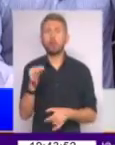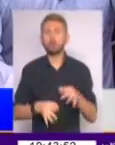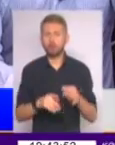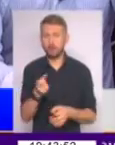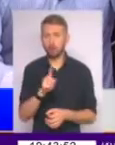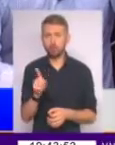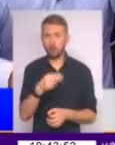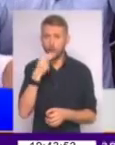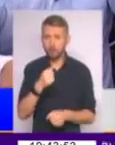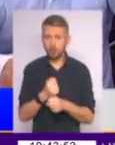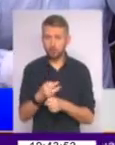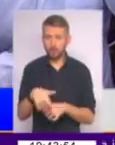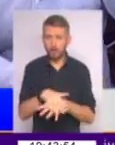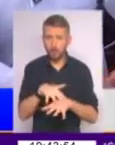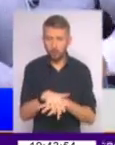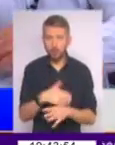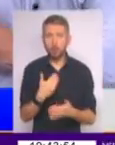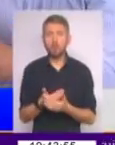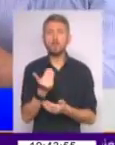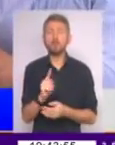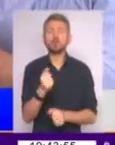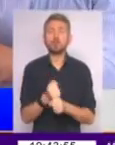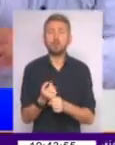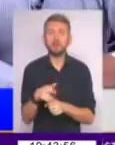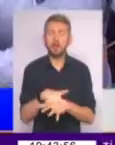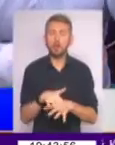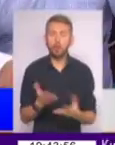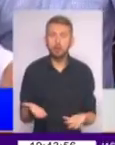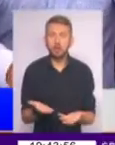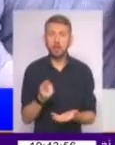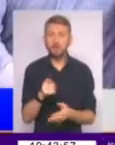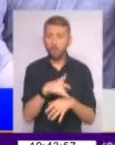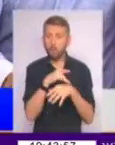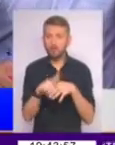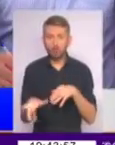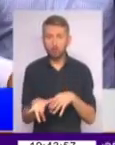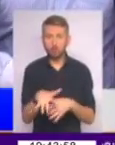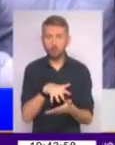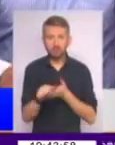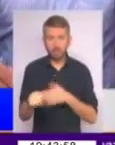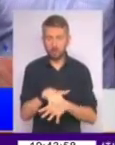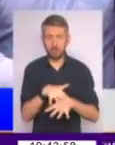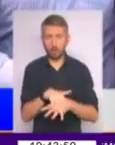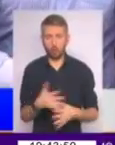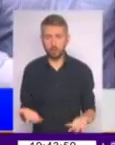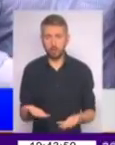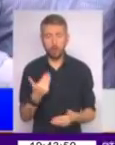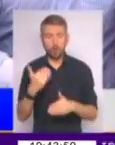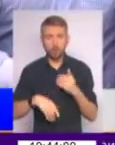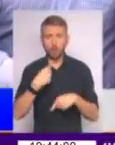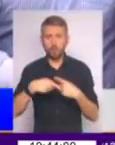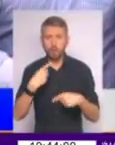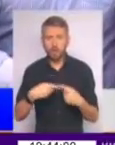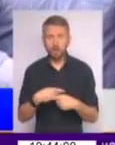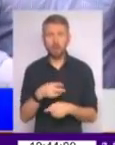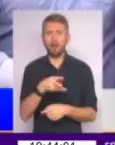що він лучше зробив для народу? От ви що ви зробили для народу? Ви уничтожаєте народ. От уже ж говорилось, ні